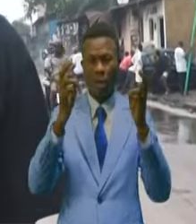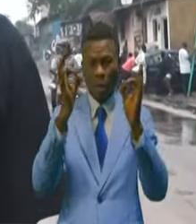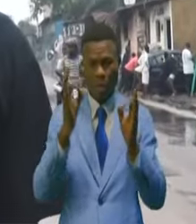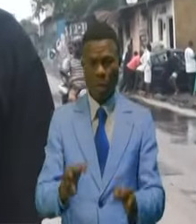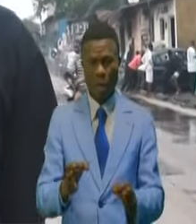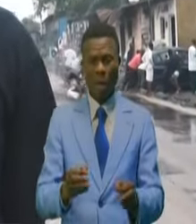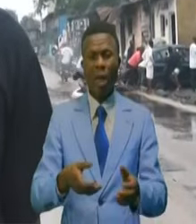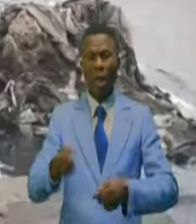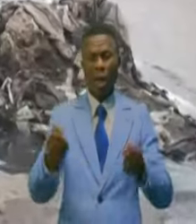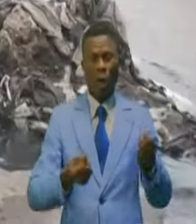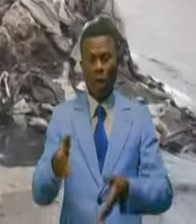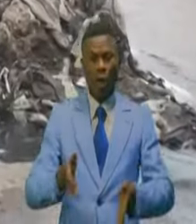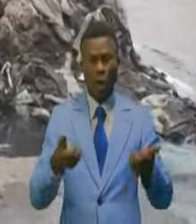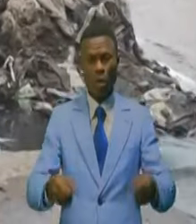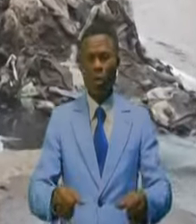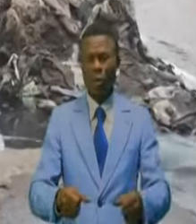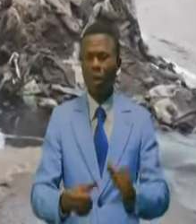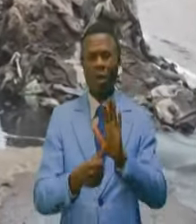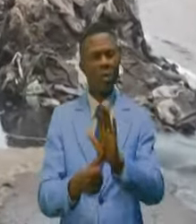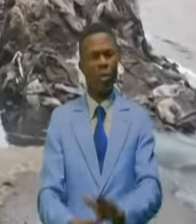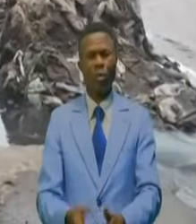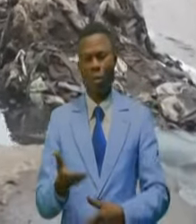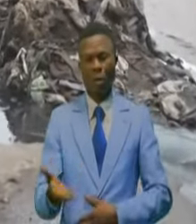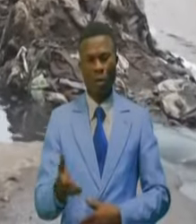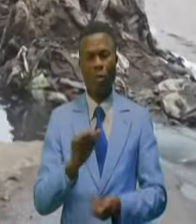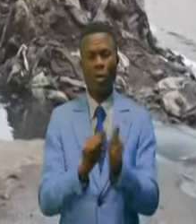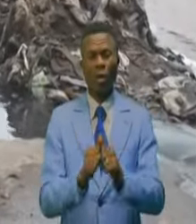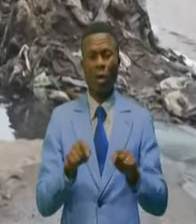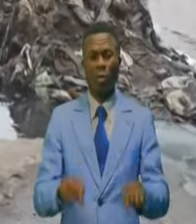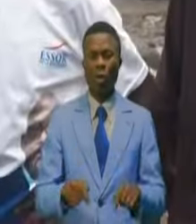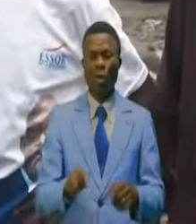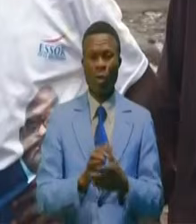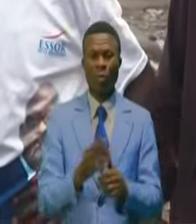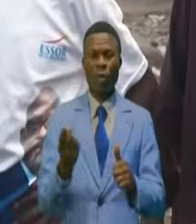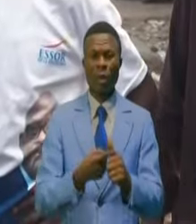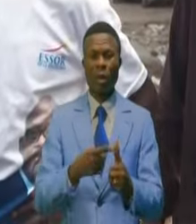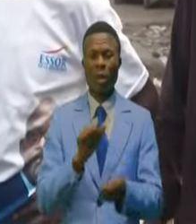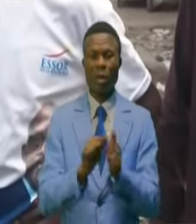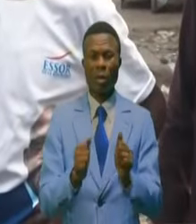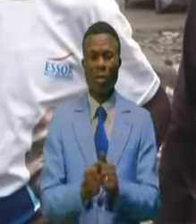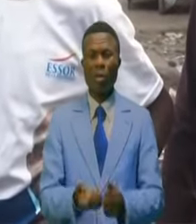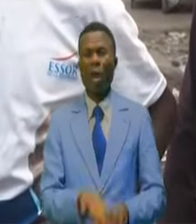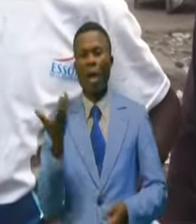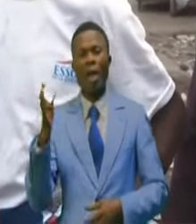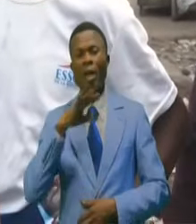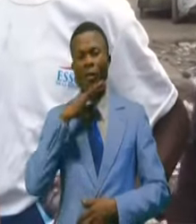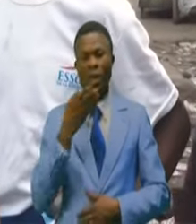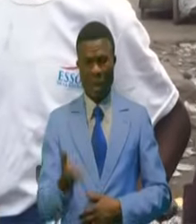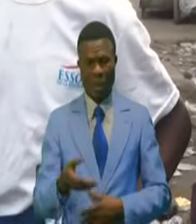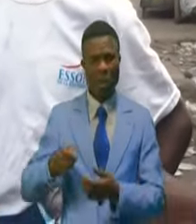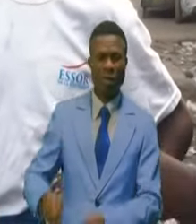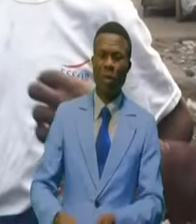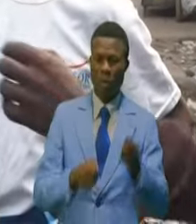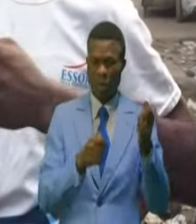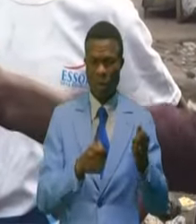qui existent déjà semblent être négligées. Le problème est un problème d'évacuation.